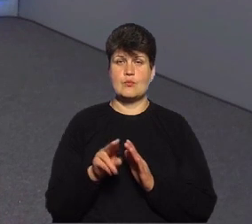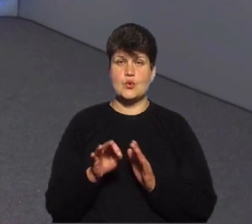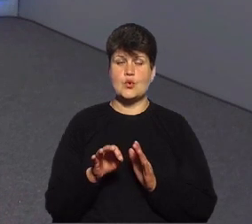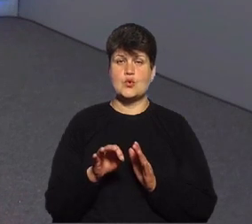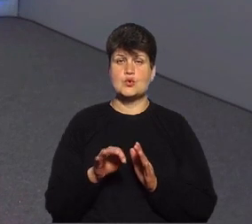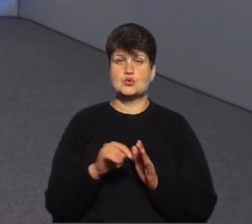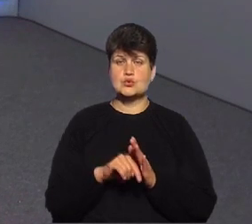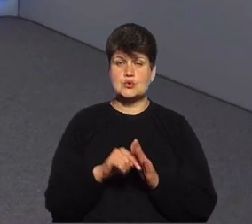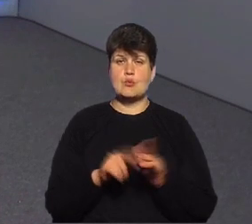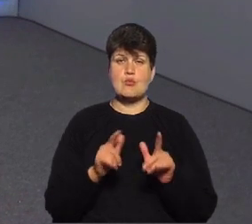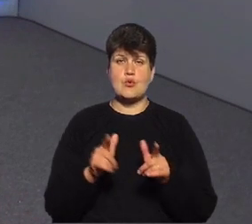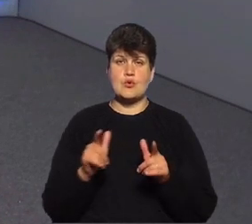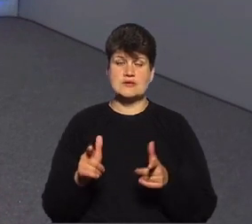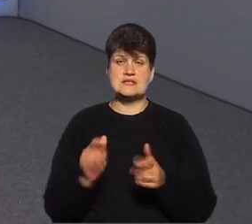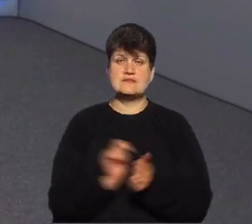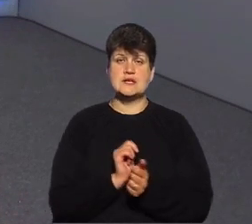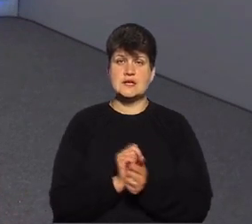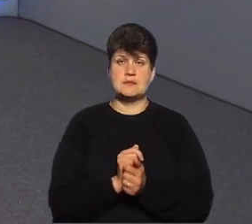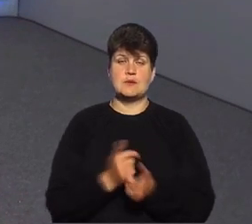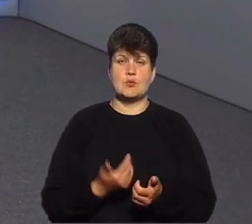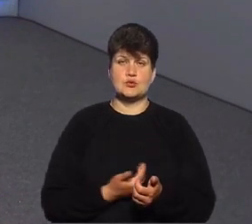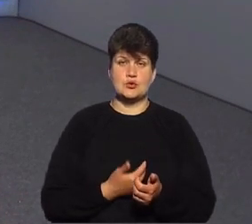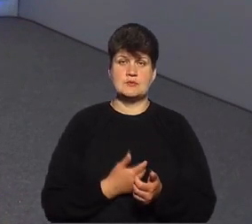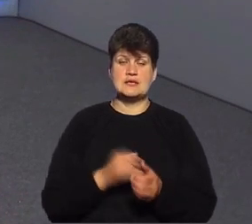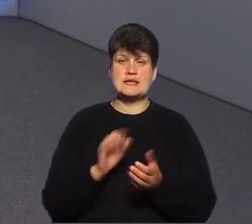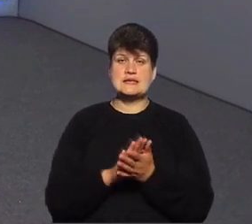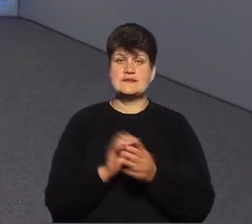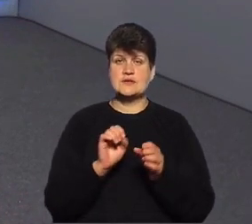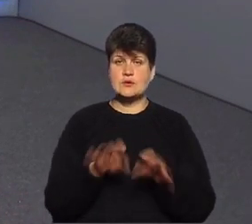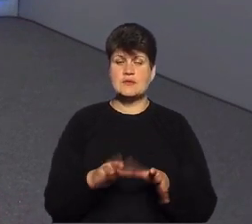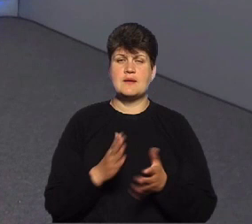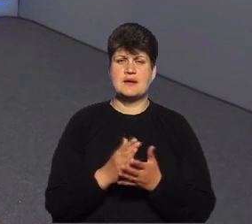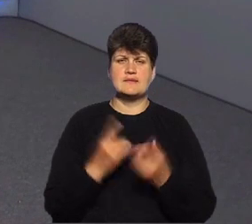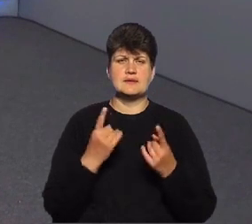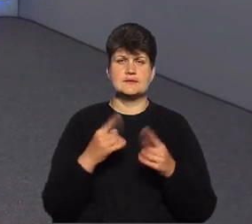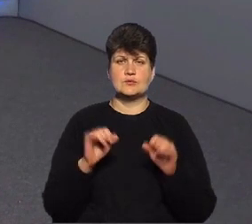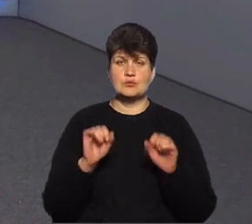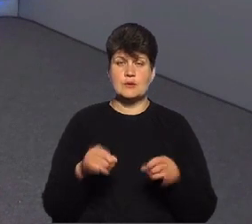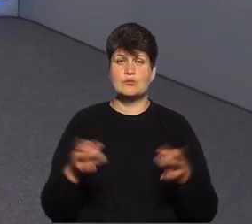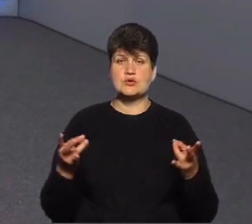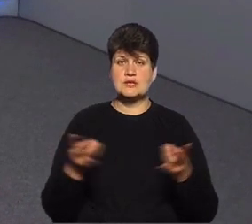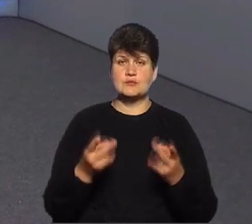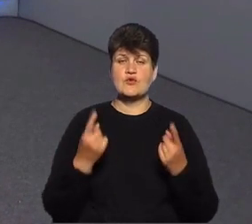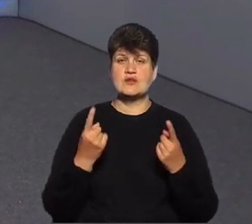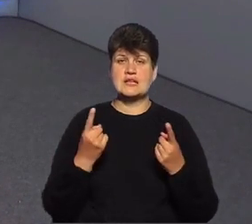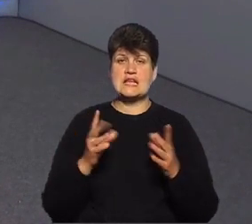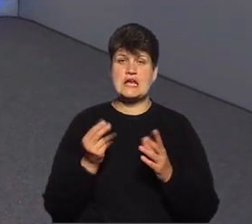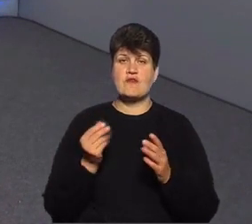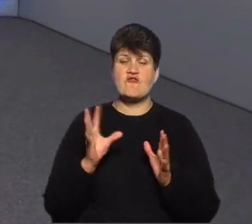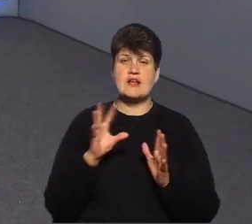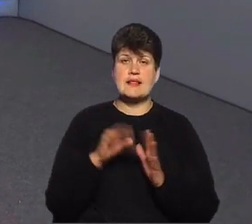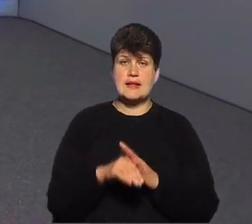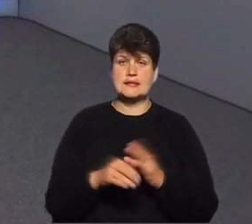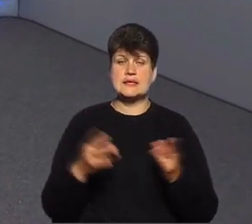з твердими побутовими відходами – це має величезний потенціал, ну, і потрібно великих вкладень, і також потрібна певна